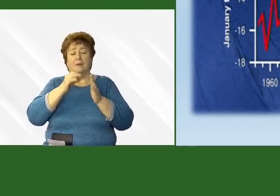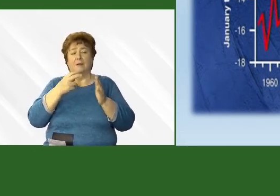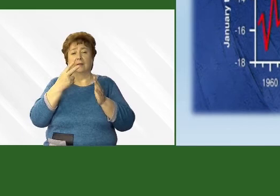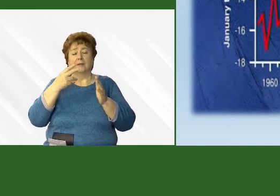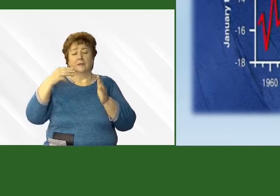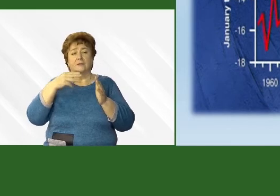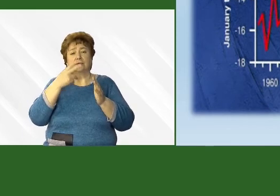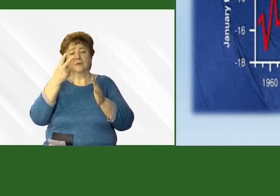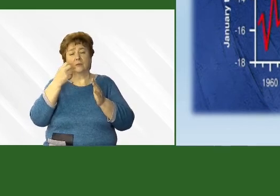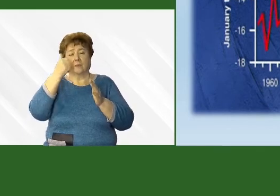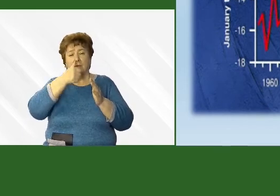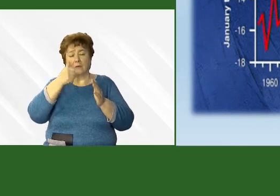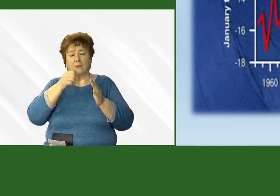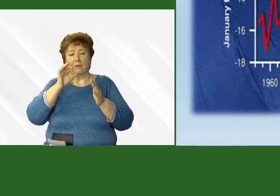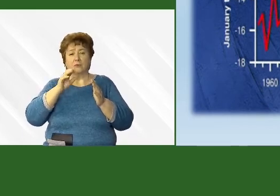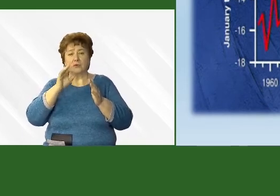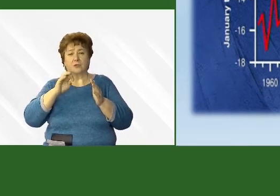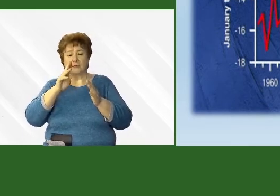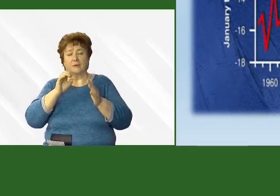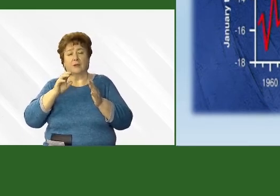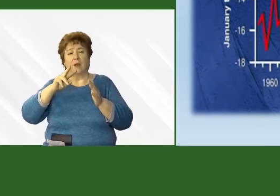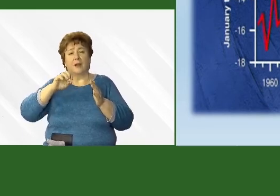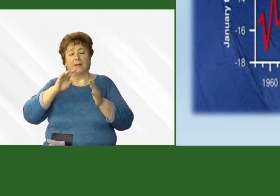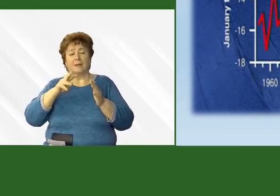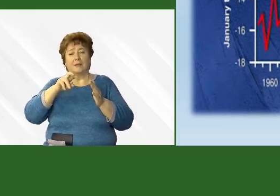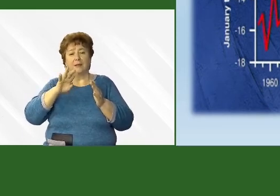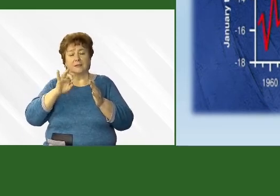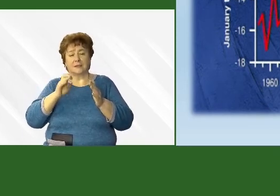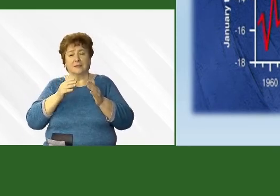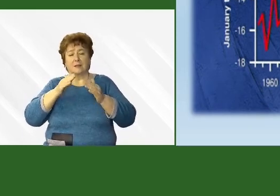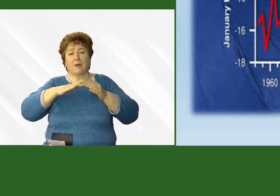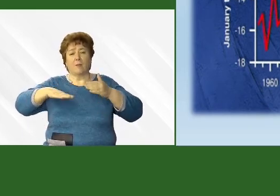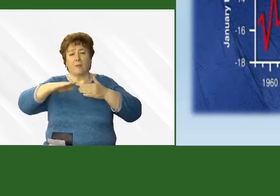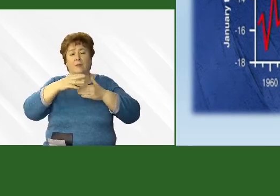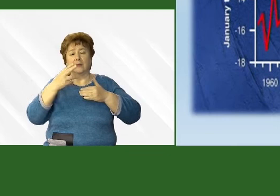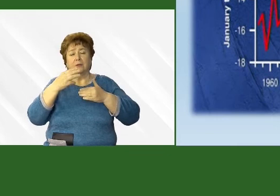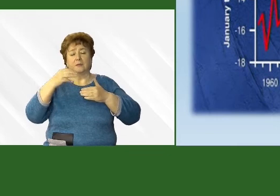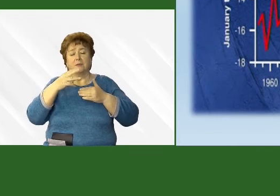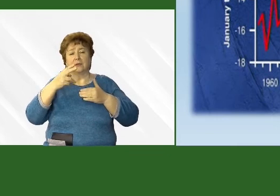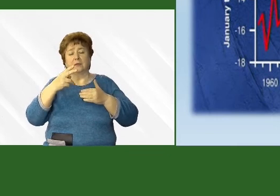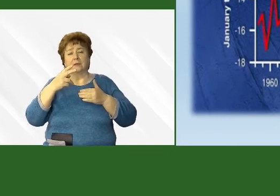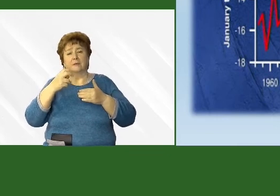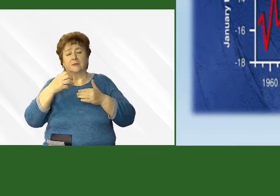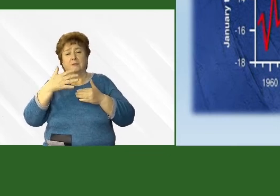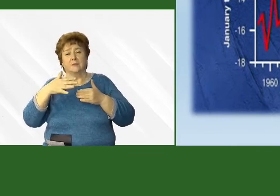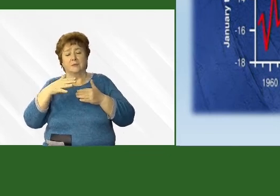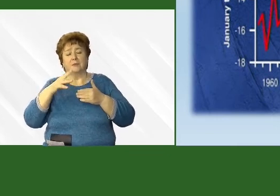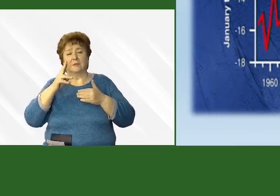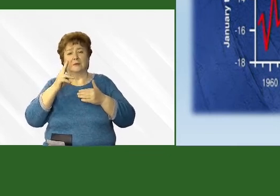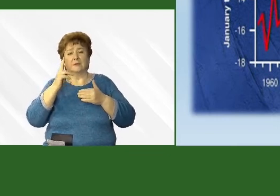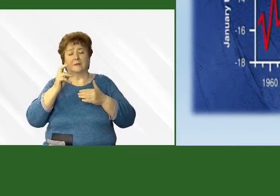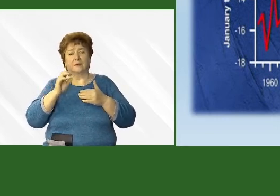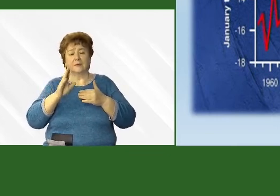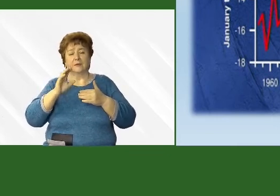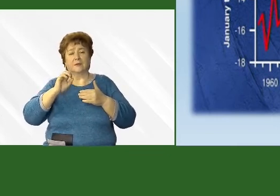2002 году от шельфового ледника Ларсена площадью 3250 квадратных километров